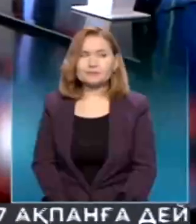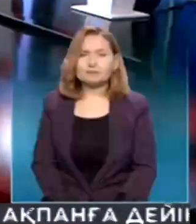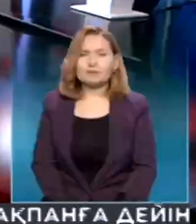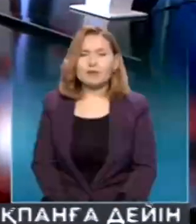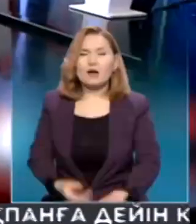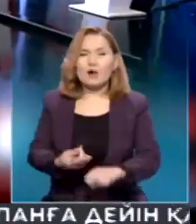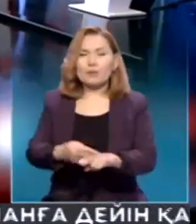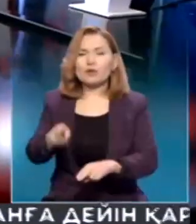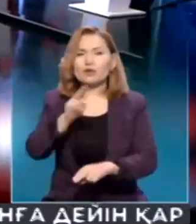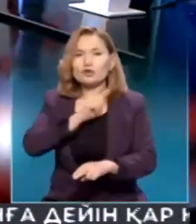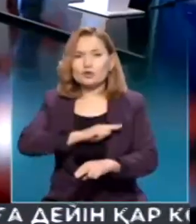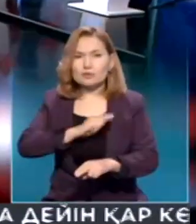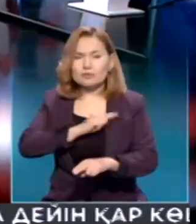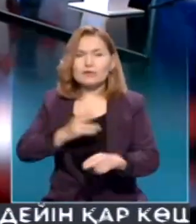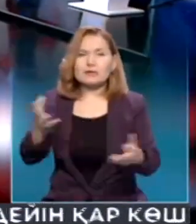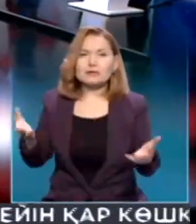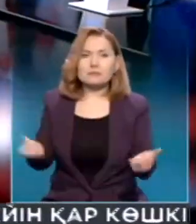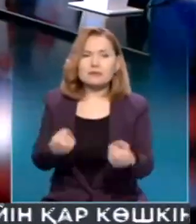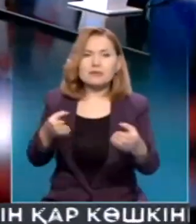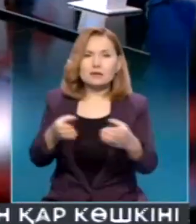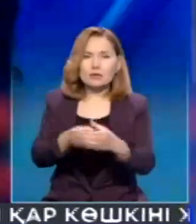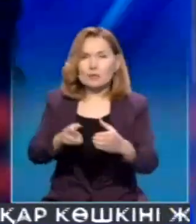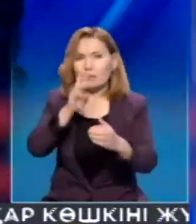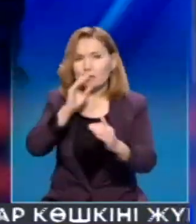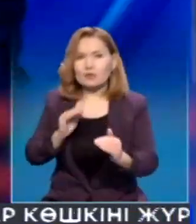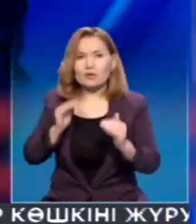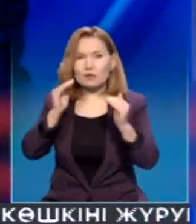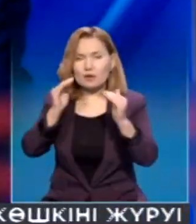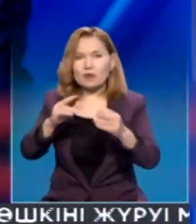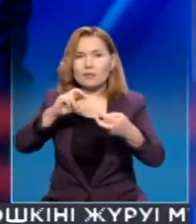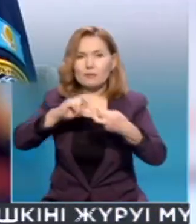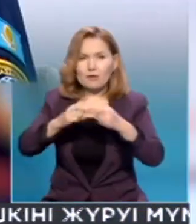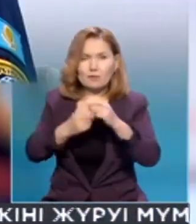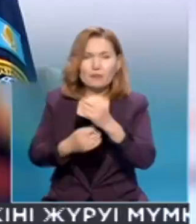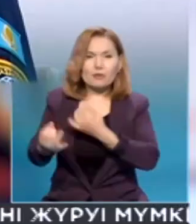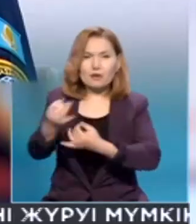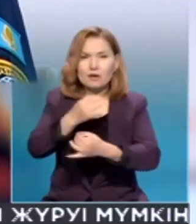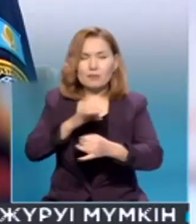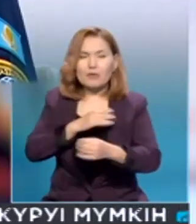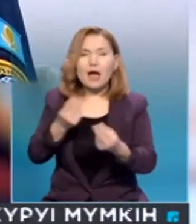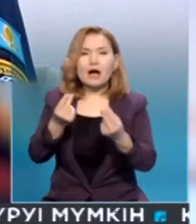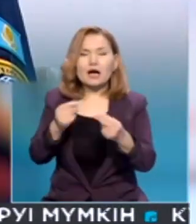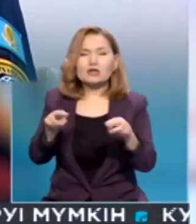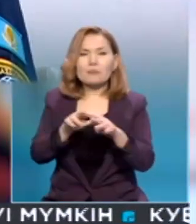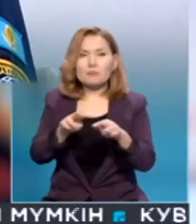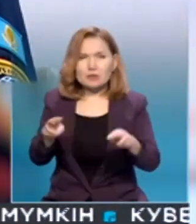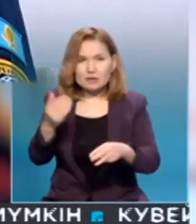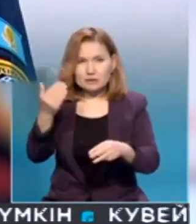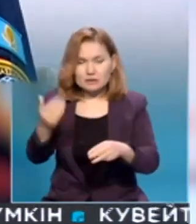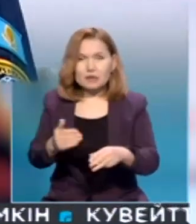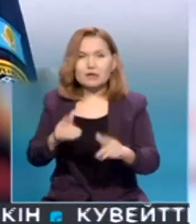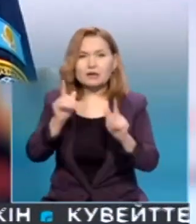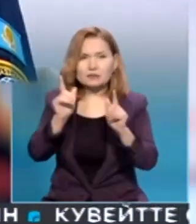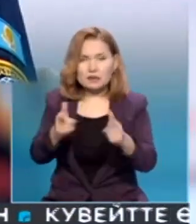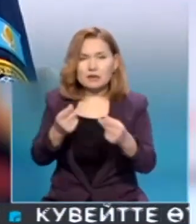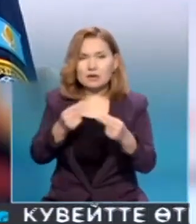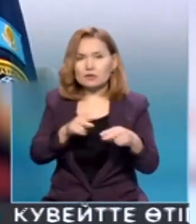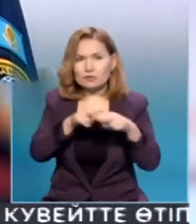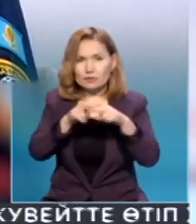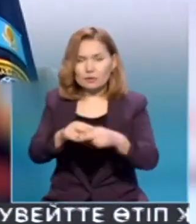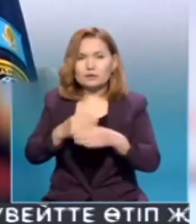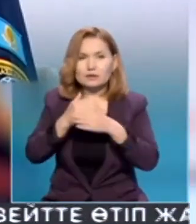Бұл жұмысты жаңа қаржы министрлігімен бірлесіп біз қарастырғанбыз. Қазір қаржы министрлігі осы ұсынысты кіргізіп